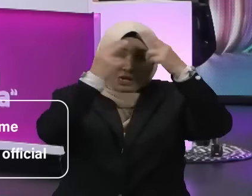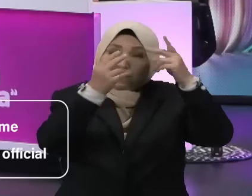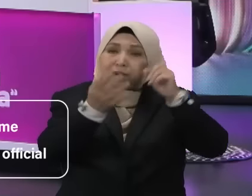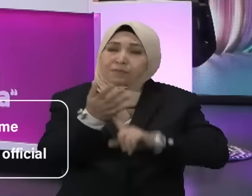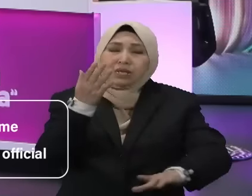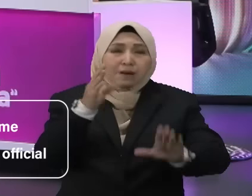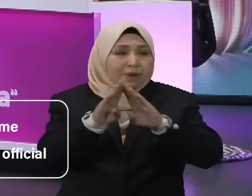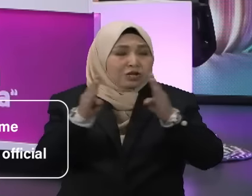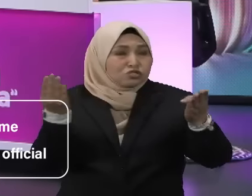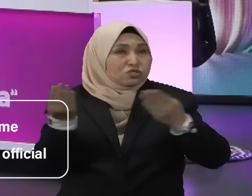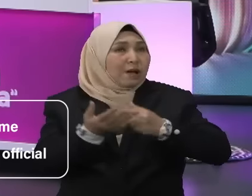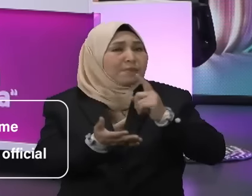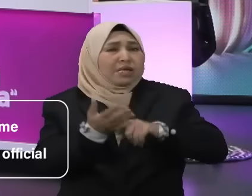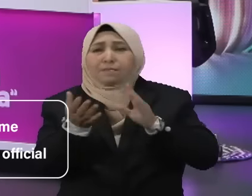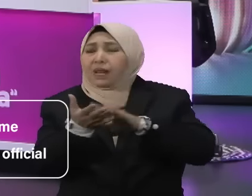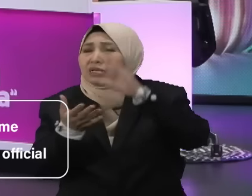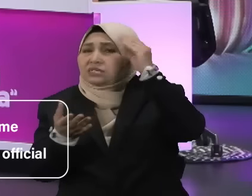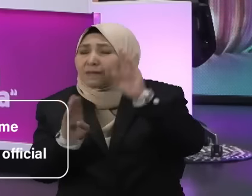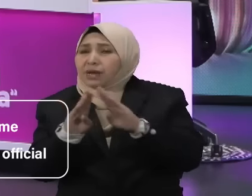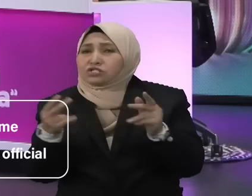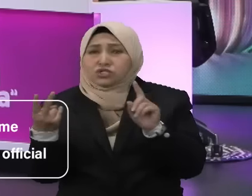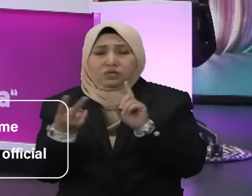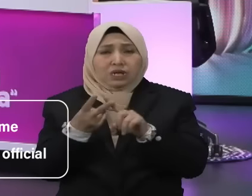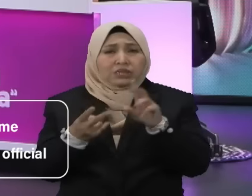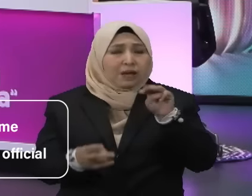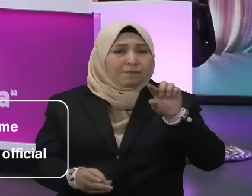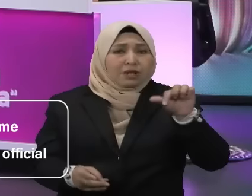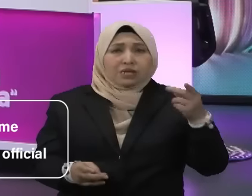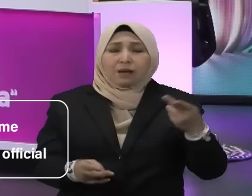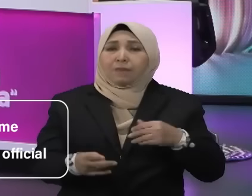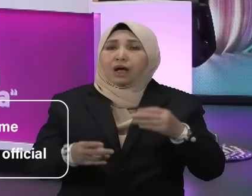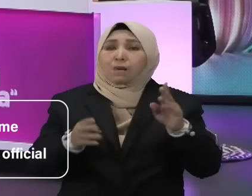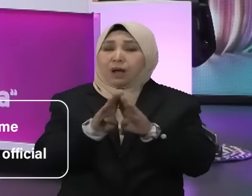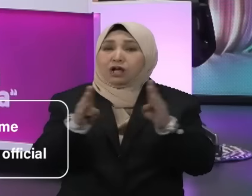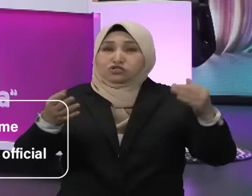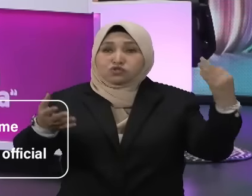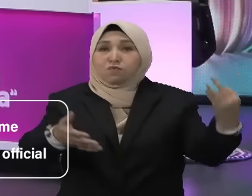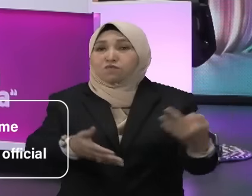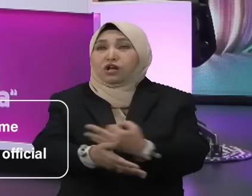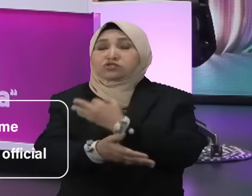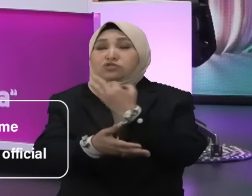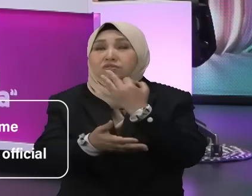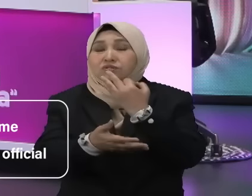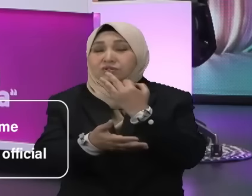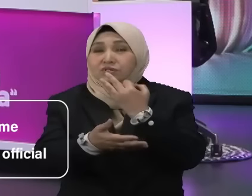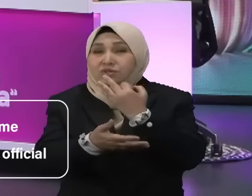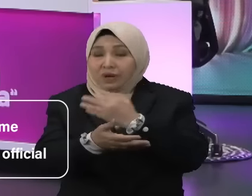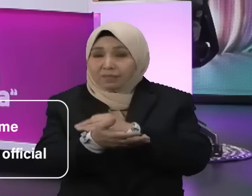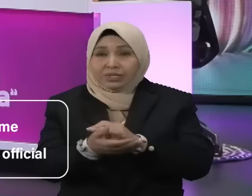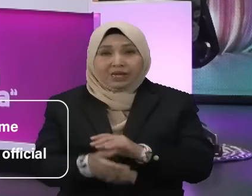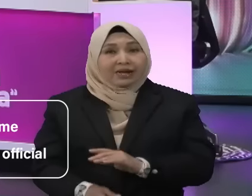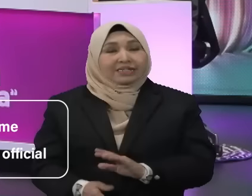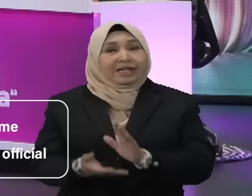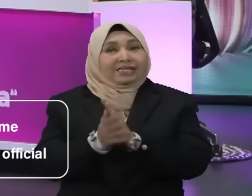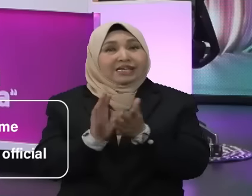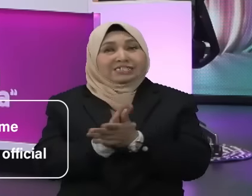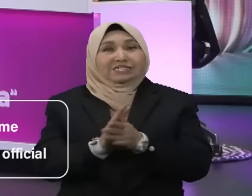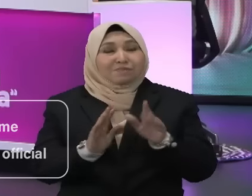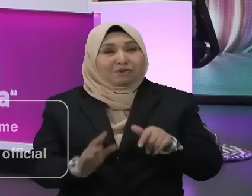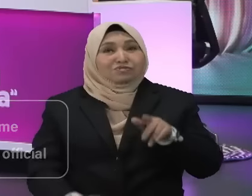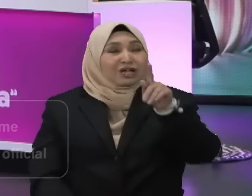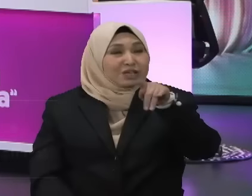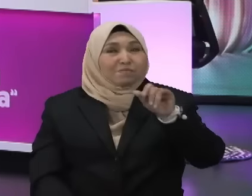belajar ataupun tengok orang sana belajar? Bahasa kedua di Maghribi adalah bahasa Perancis. Tapi tuan-tuan dan puan-puan janganlah suruh saya bonjour.